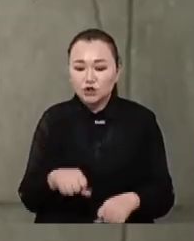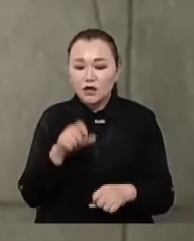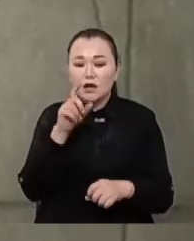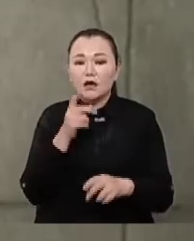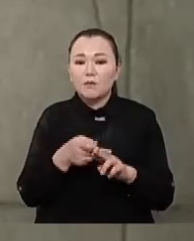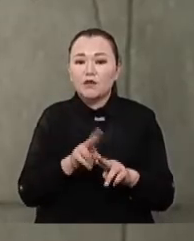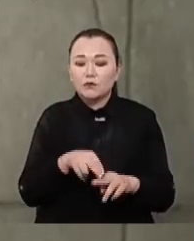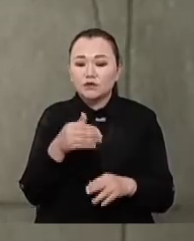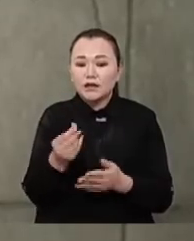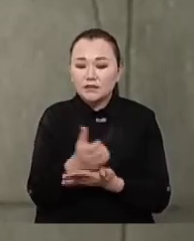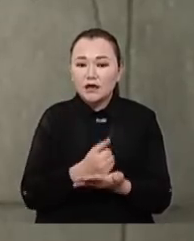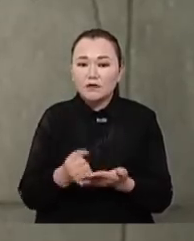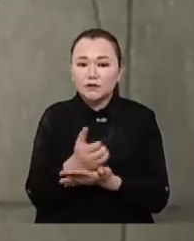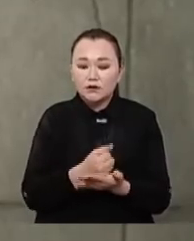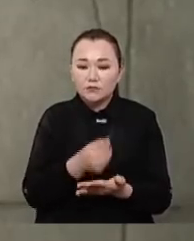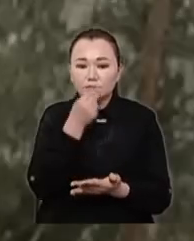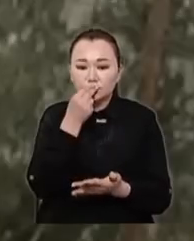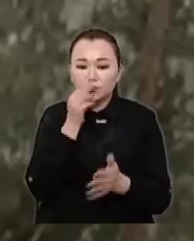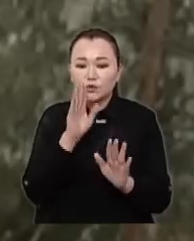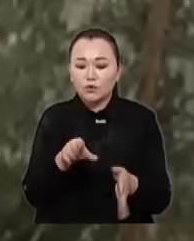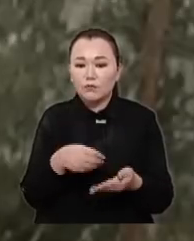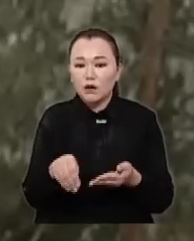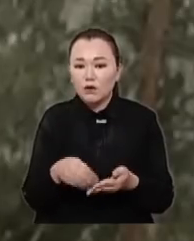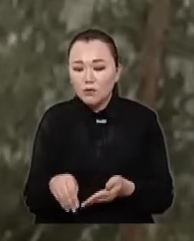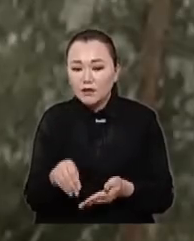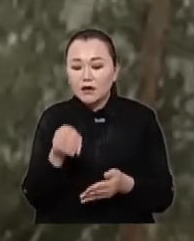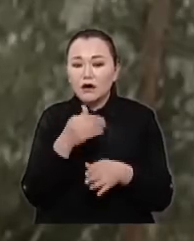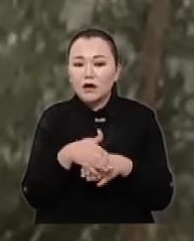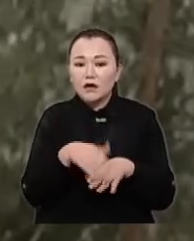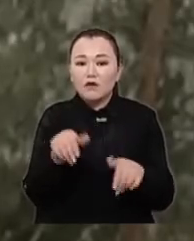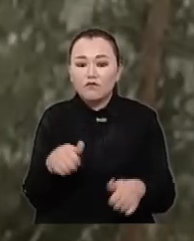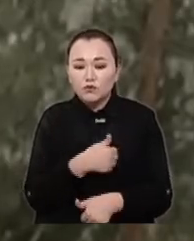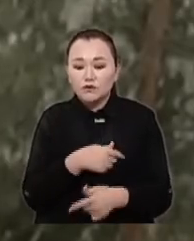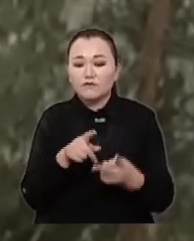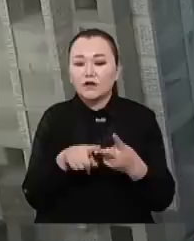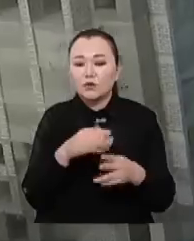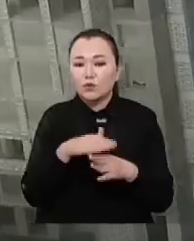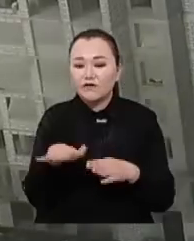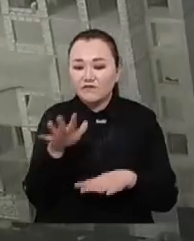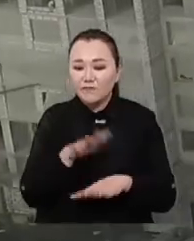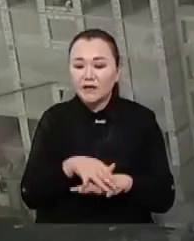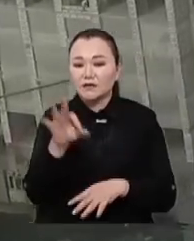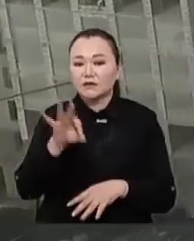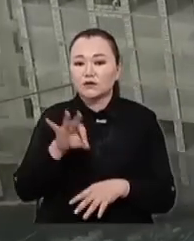Өйткені олардың жиған тергені ішіп жемнен араспайды. Ал несиеге рәсімдейін десе, екінші деңгейлі банктердің пайызы тым жоғары деп